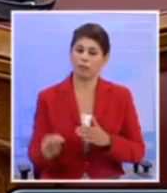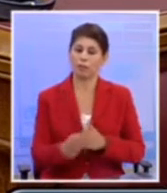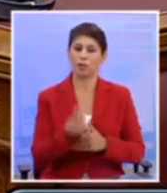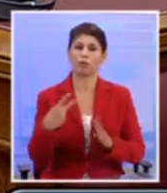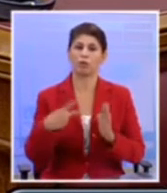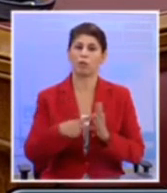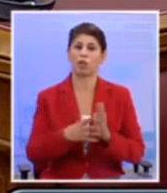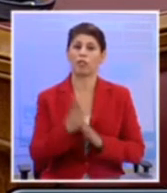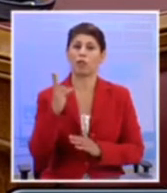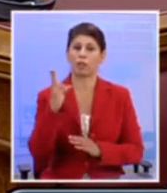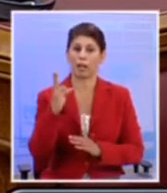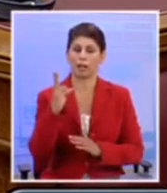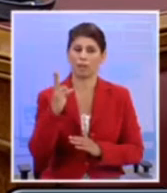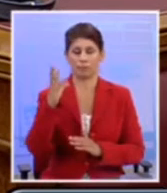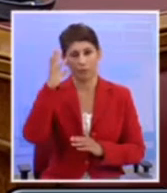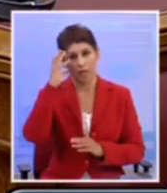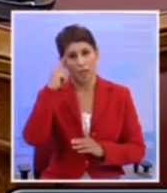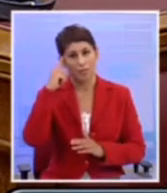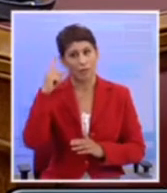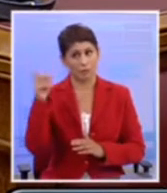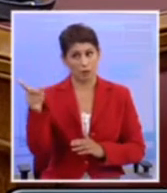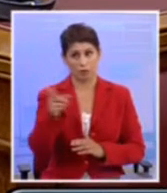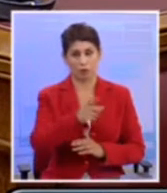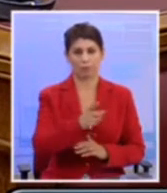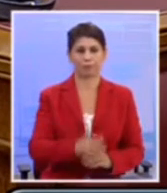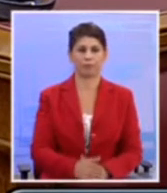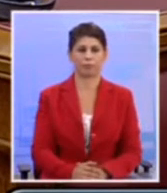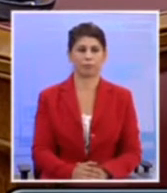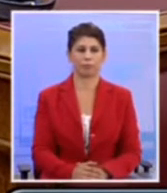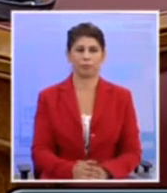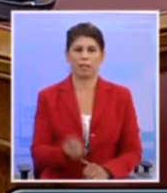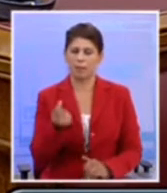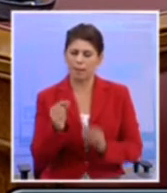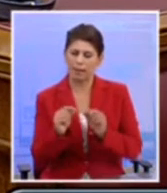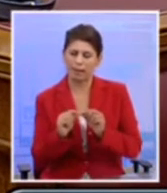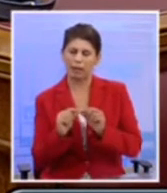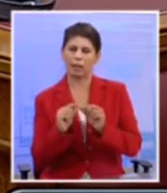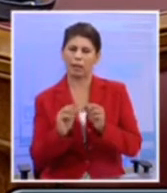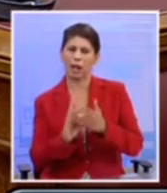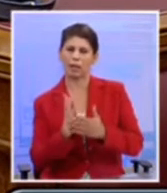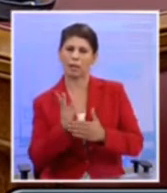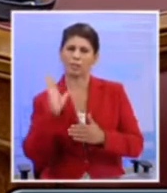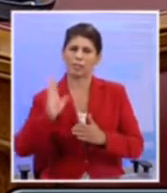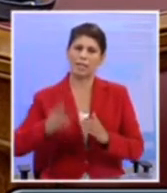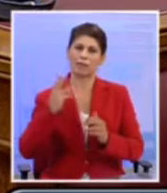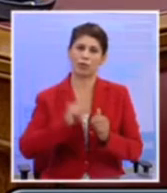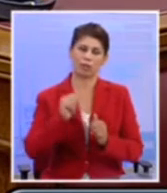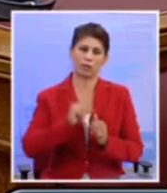το 2012. Σας θυμίζω ότι κάποια μικρή ανάπτυξη εμφανίστηκε στο τελευταίο τρίμηνο